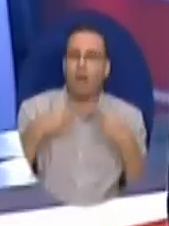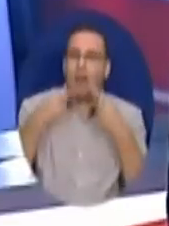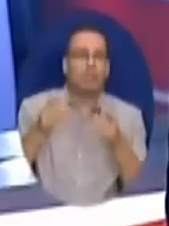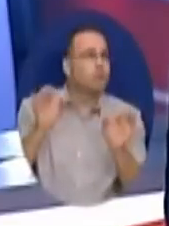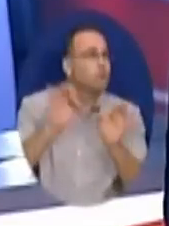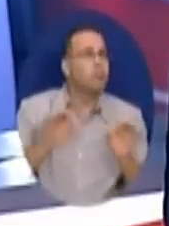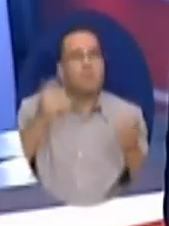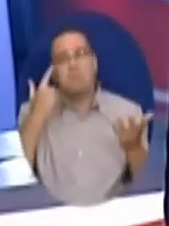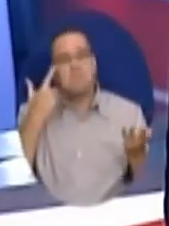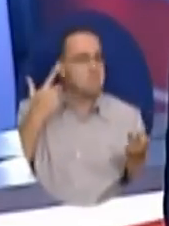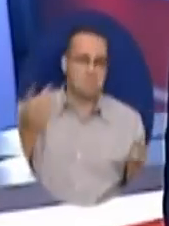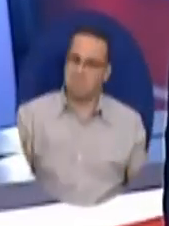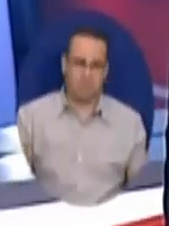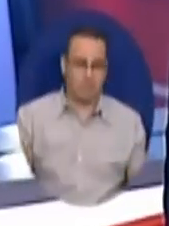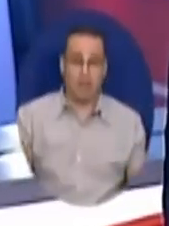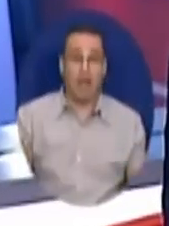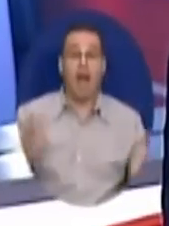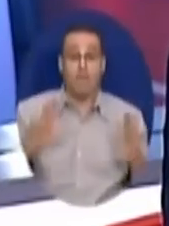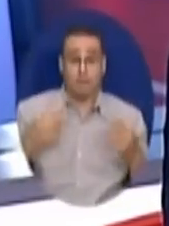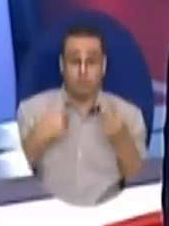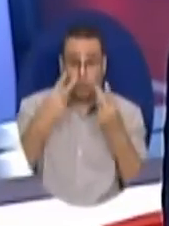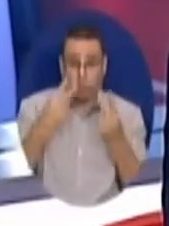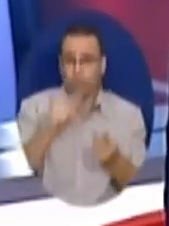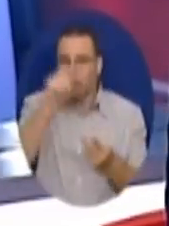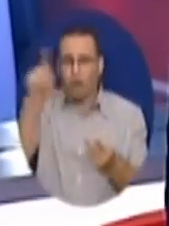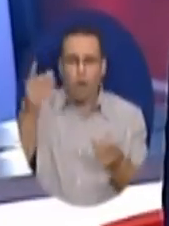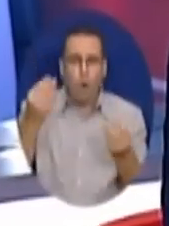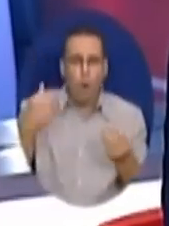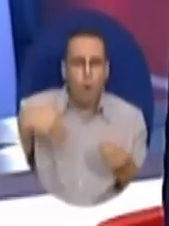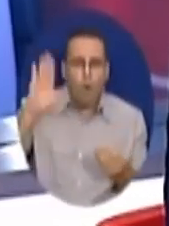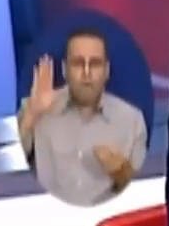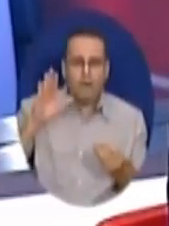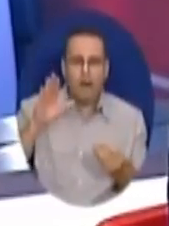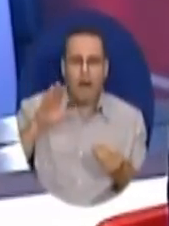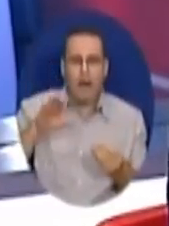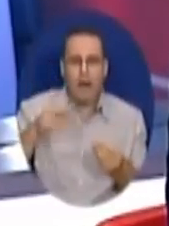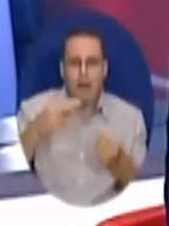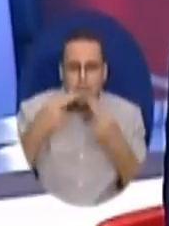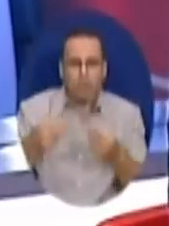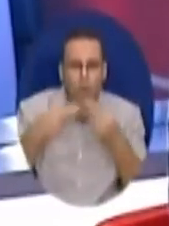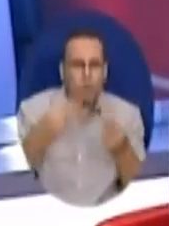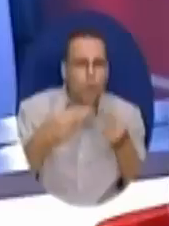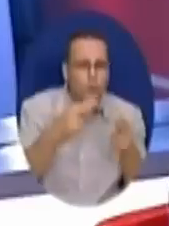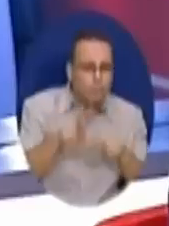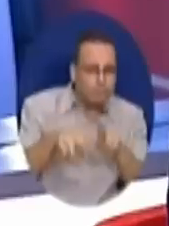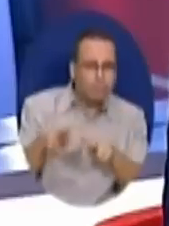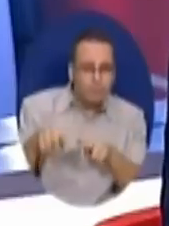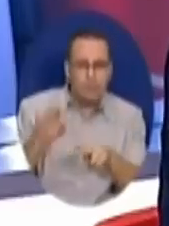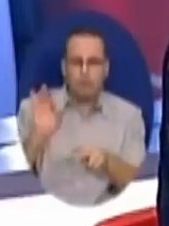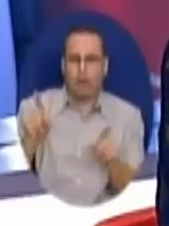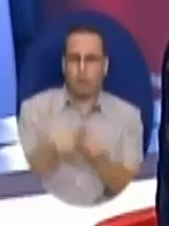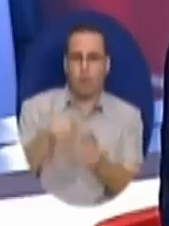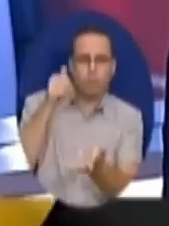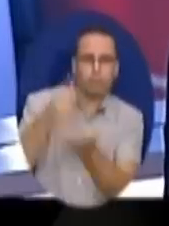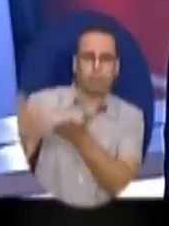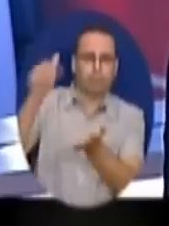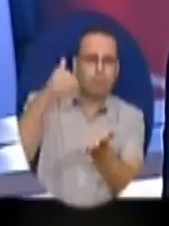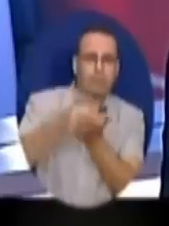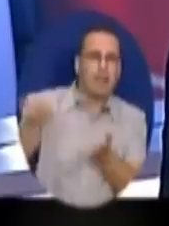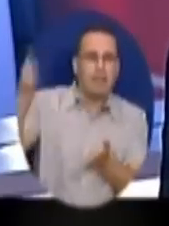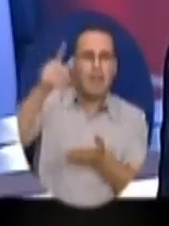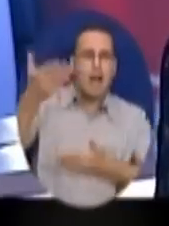דבר מה שאנחנו רואים שרוב הפתרונות שהתקבלו כמו לגרש את